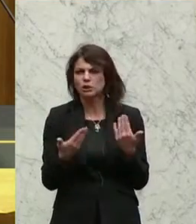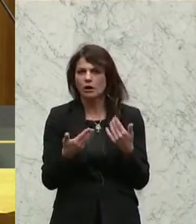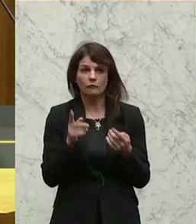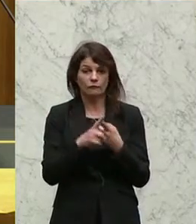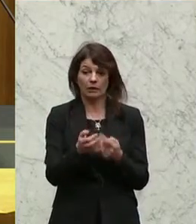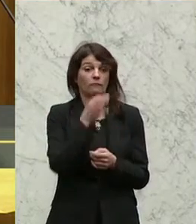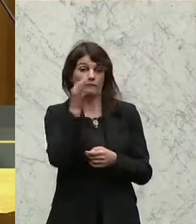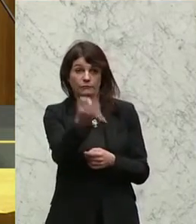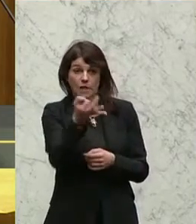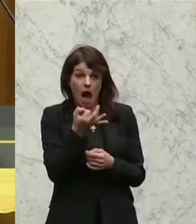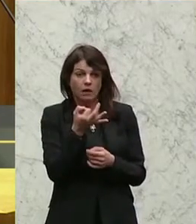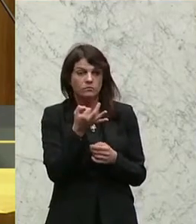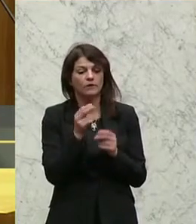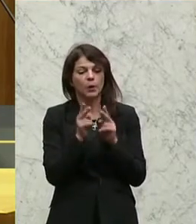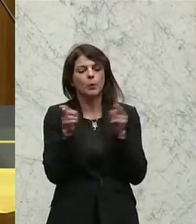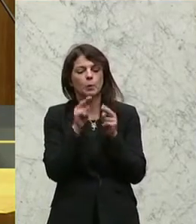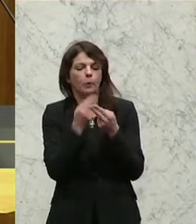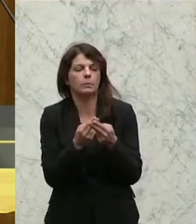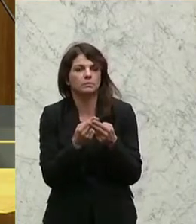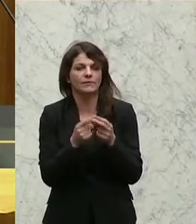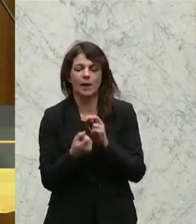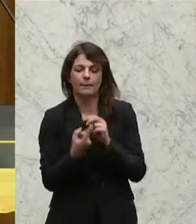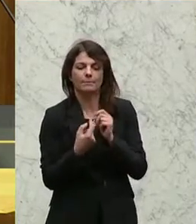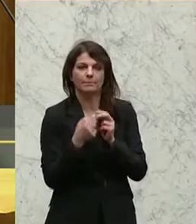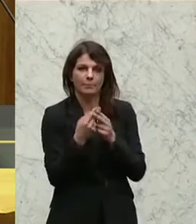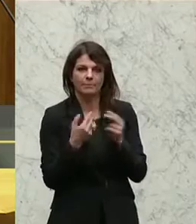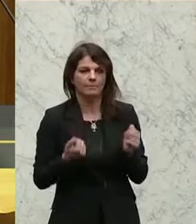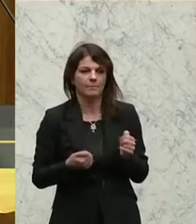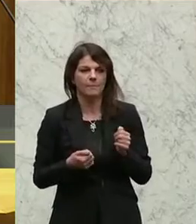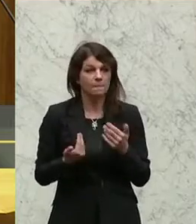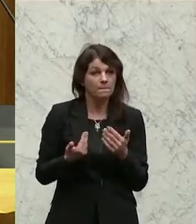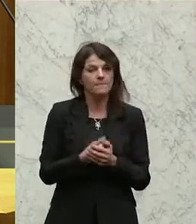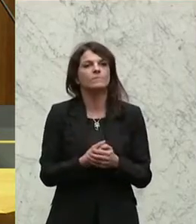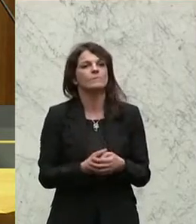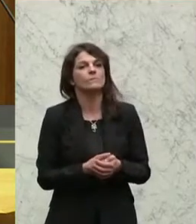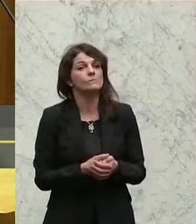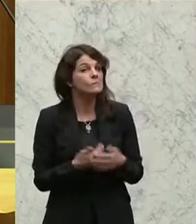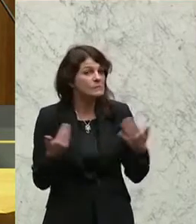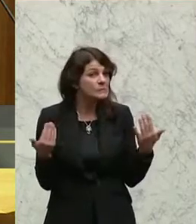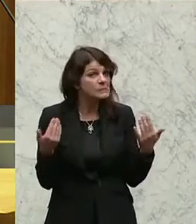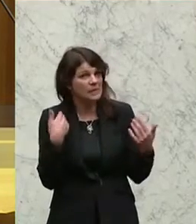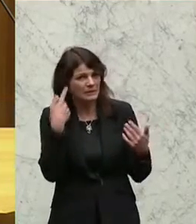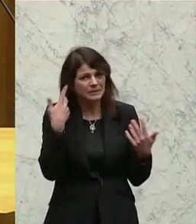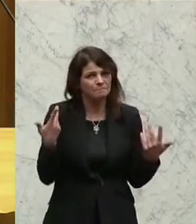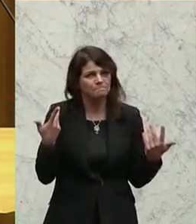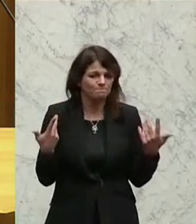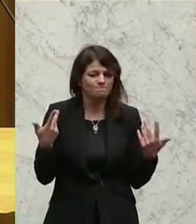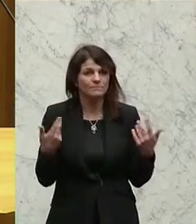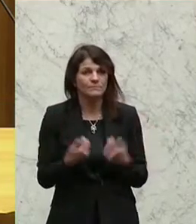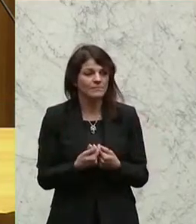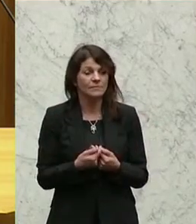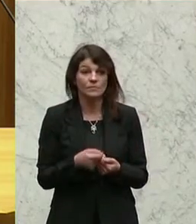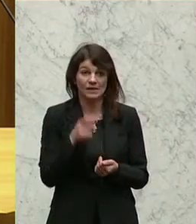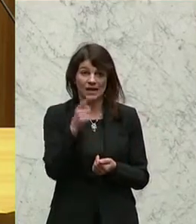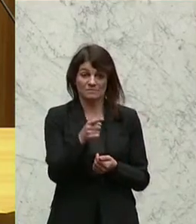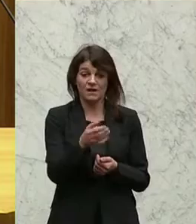Fragen grundsätzlich sehr kurz und peppig beantwortet. Und ich denke,